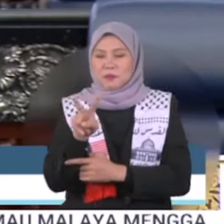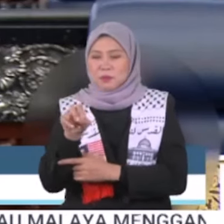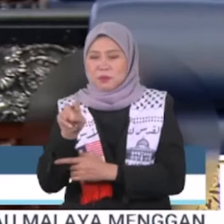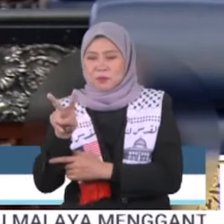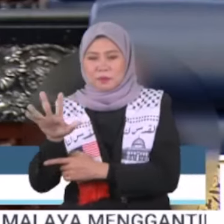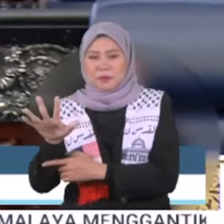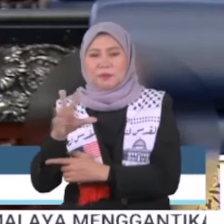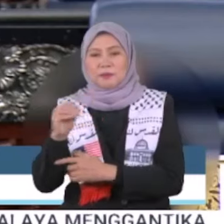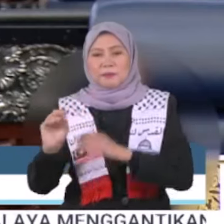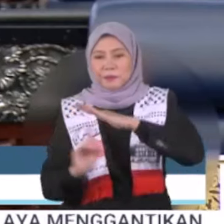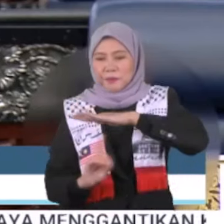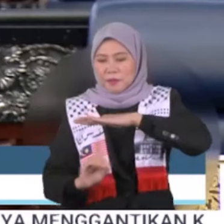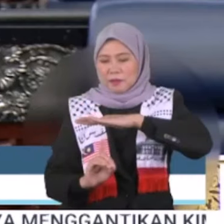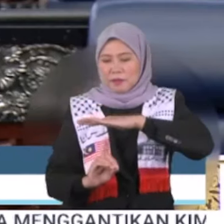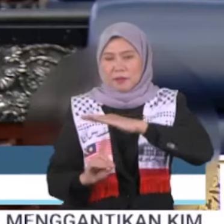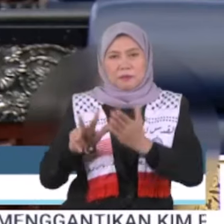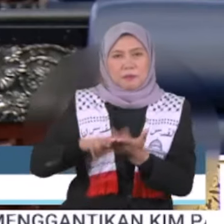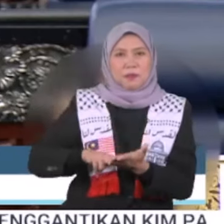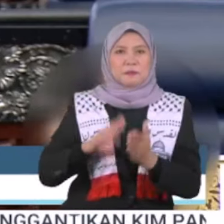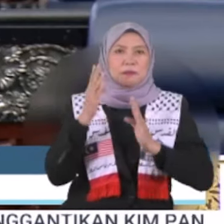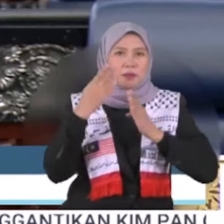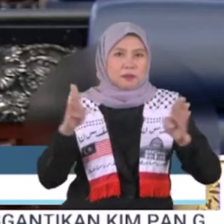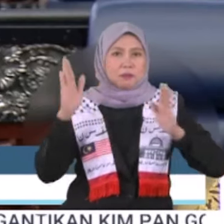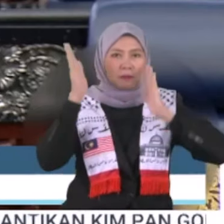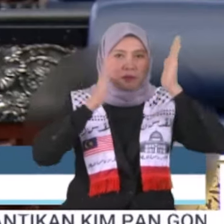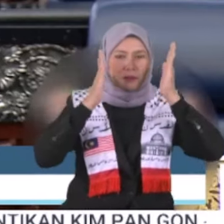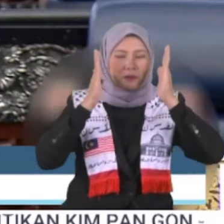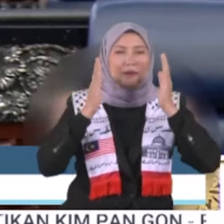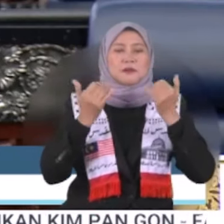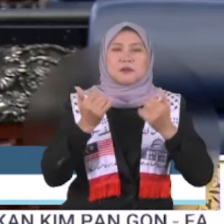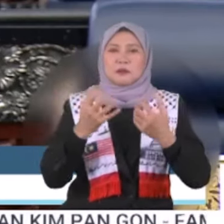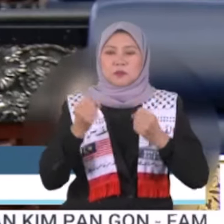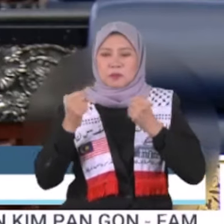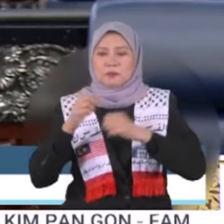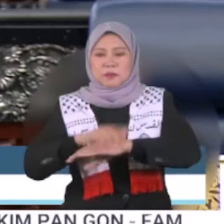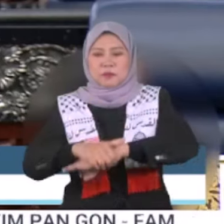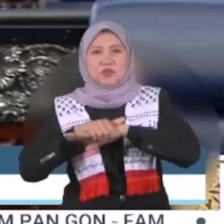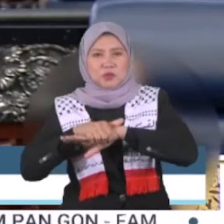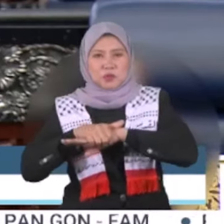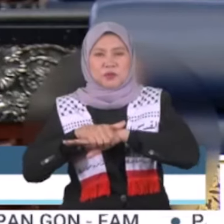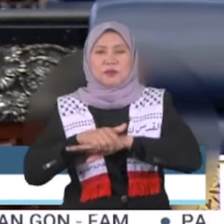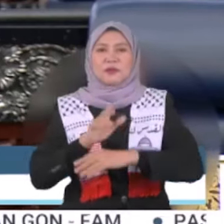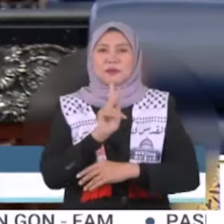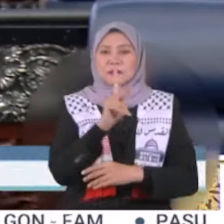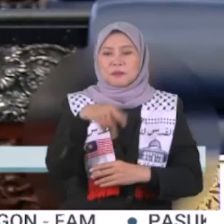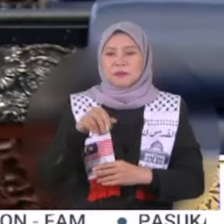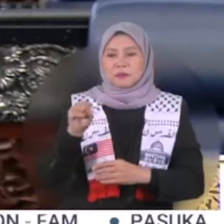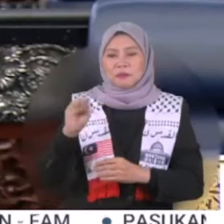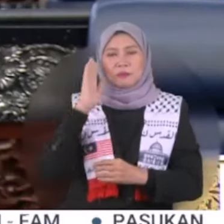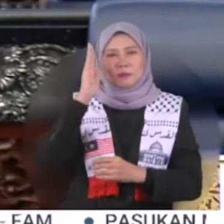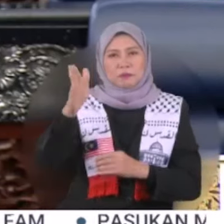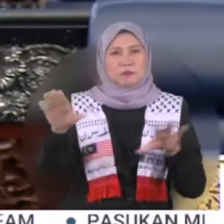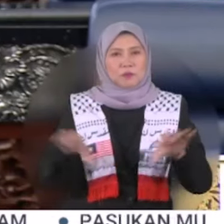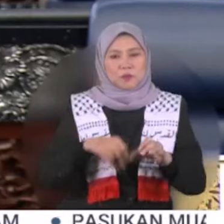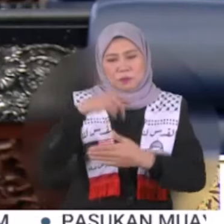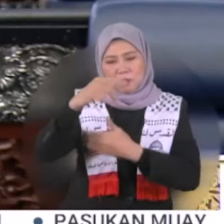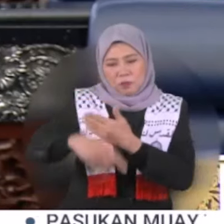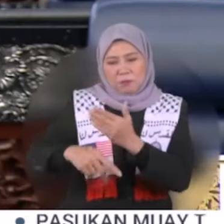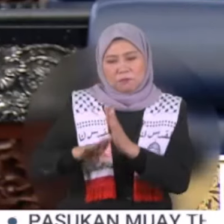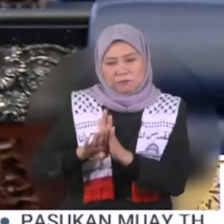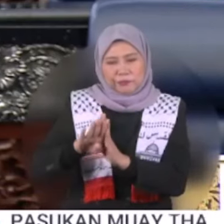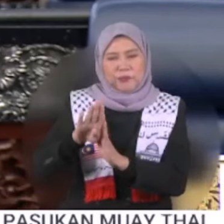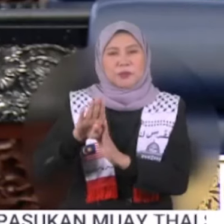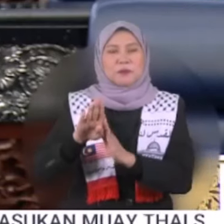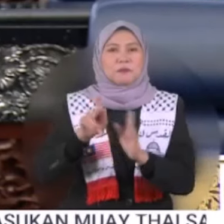2013-2025 dan dasar memartabatkan bahasa Melayu memperkukuh bahasa Inggeris, KPM laksanakan pelbagai inisiatif dan program